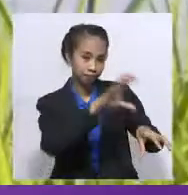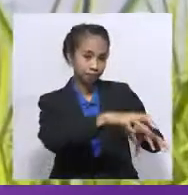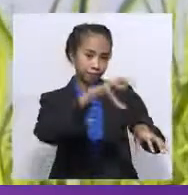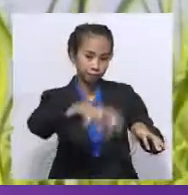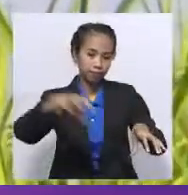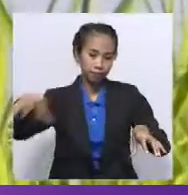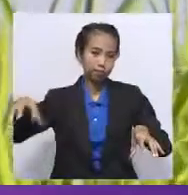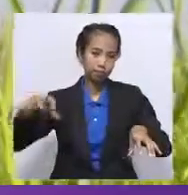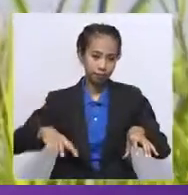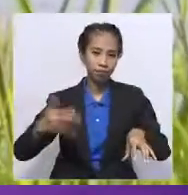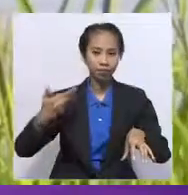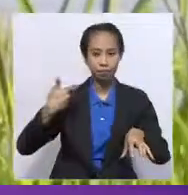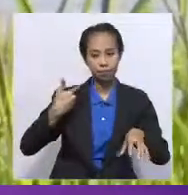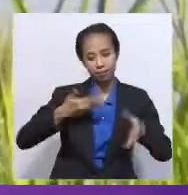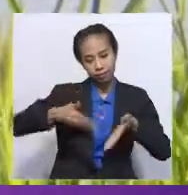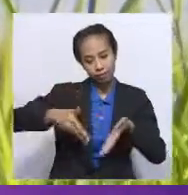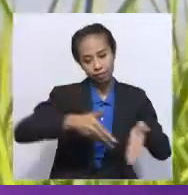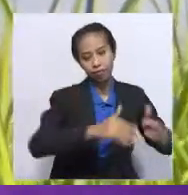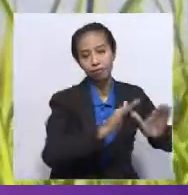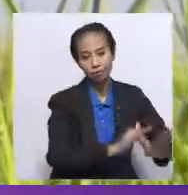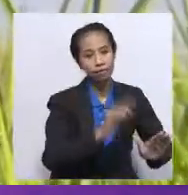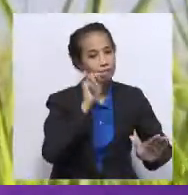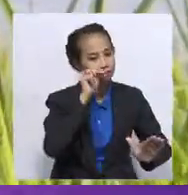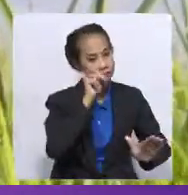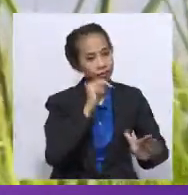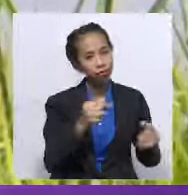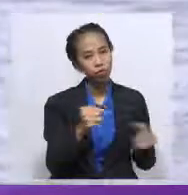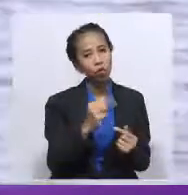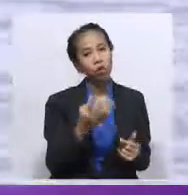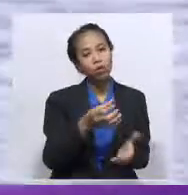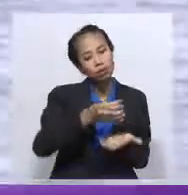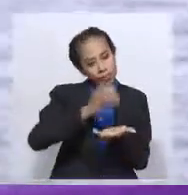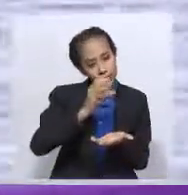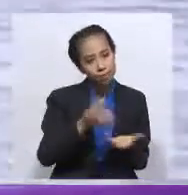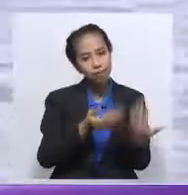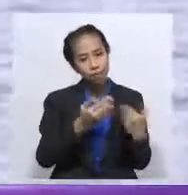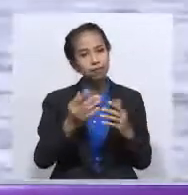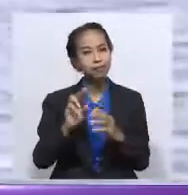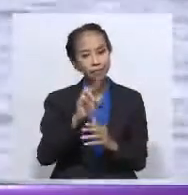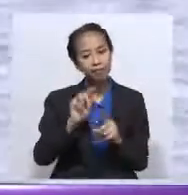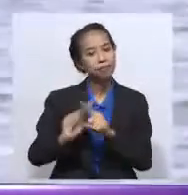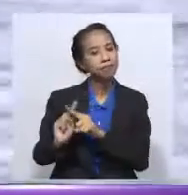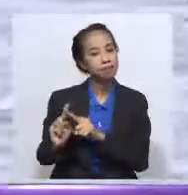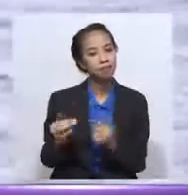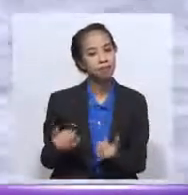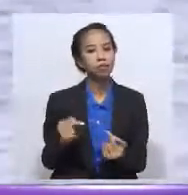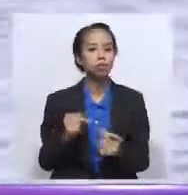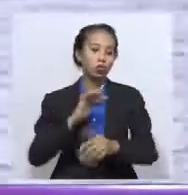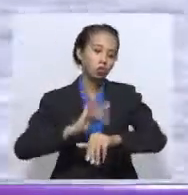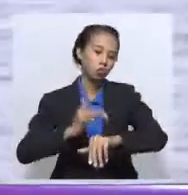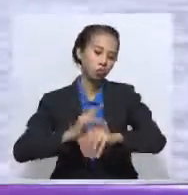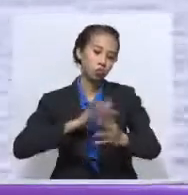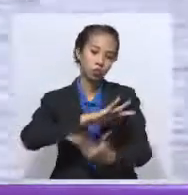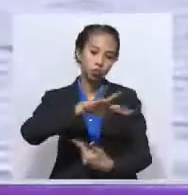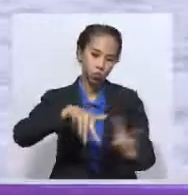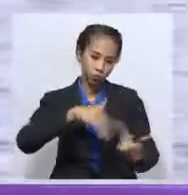ทานจะมีการปล่อยน้ำลงท้ายอ่างเพื่อใช้ในการอุปโภคบริโภคและรักษาระบบนิเวศอย่างต่อเนื่องร